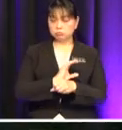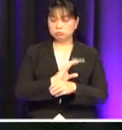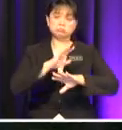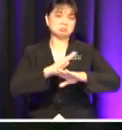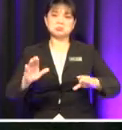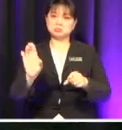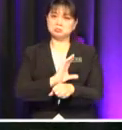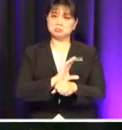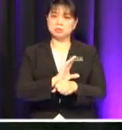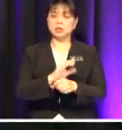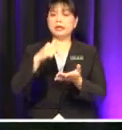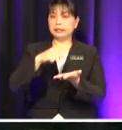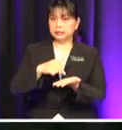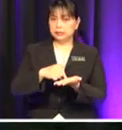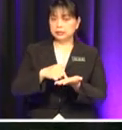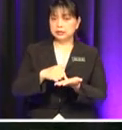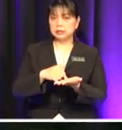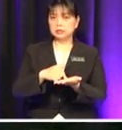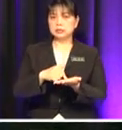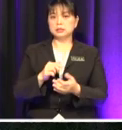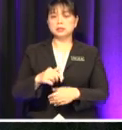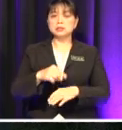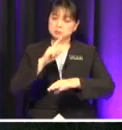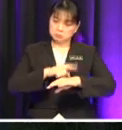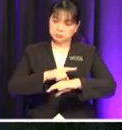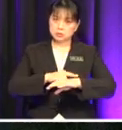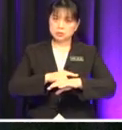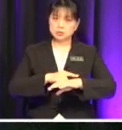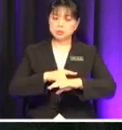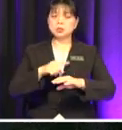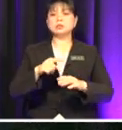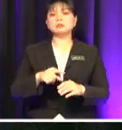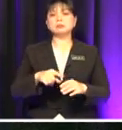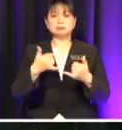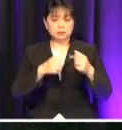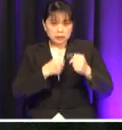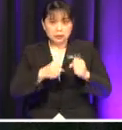ini semasa boleh tapi kalau selepas tak terduga